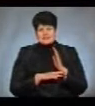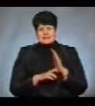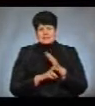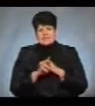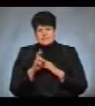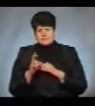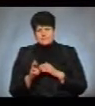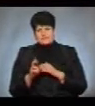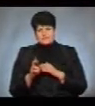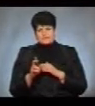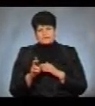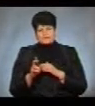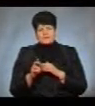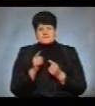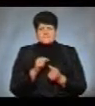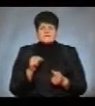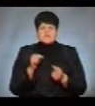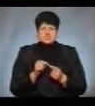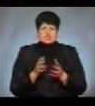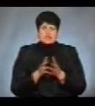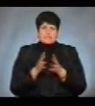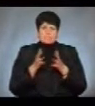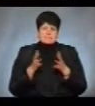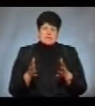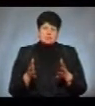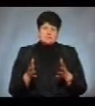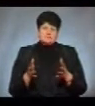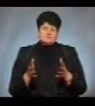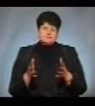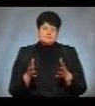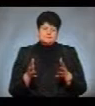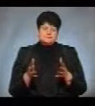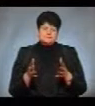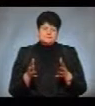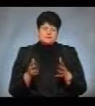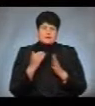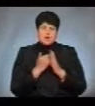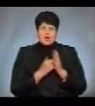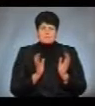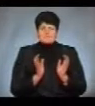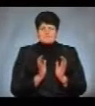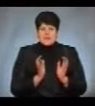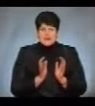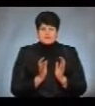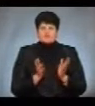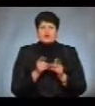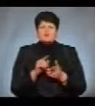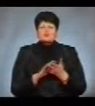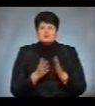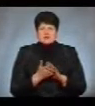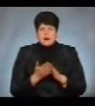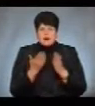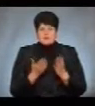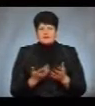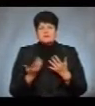пам'яток, визначення на більш там по програмі збереження, як в якому вони стані,